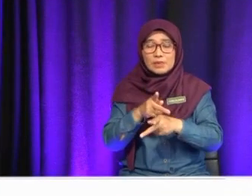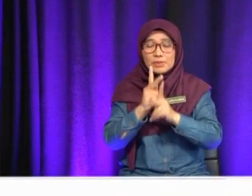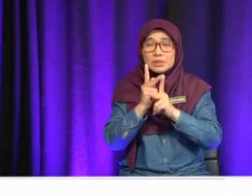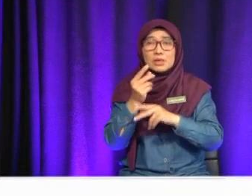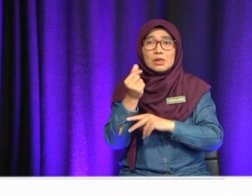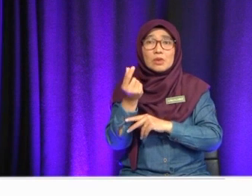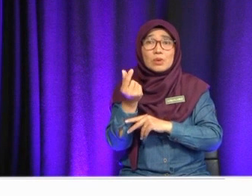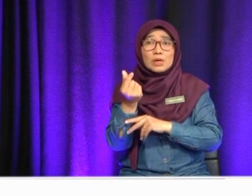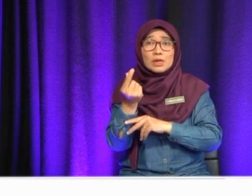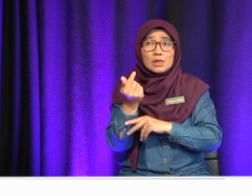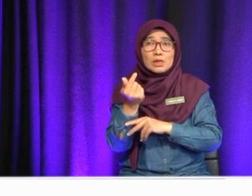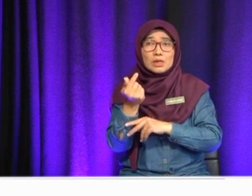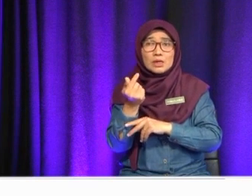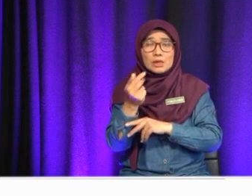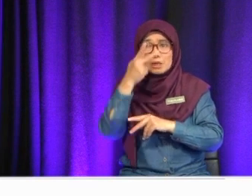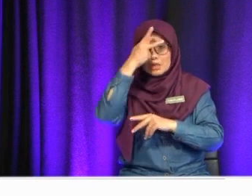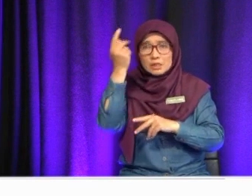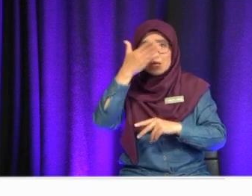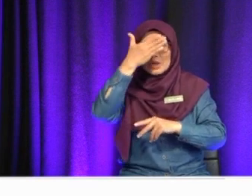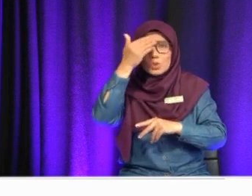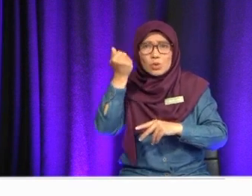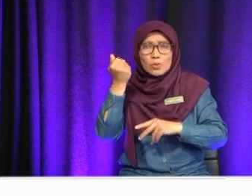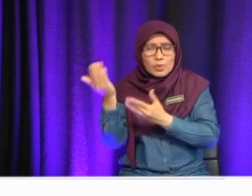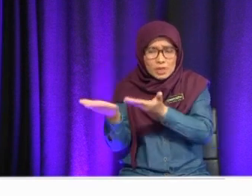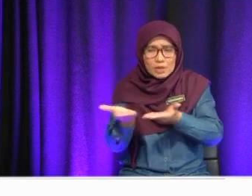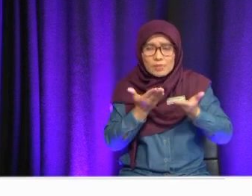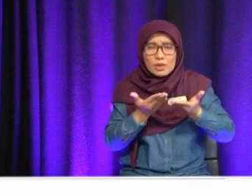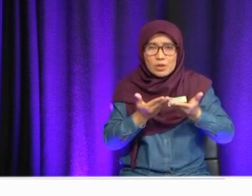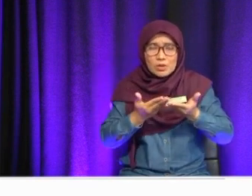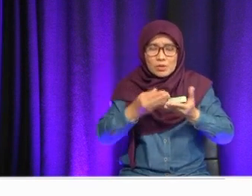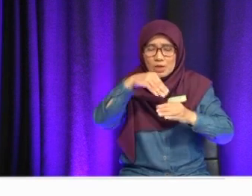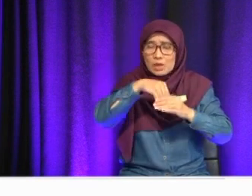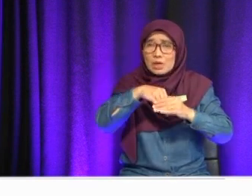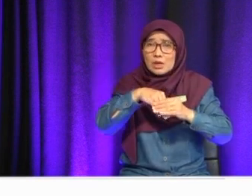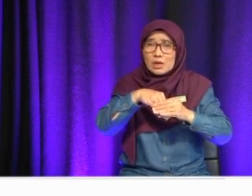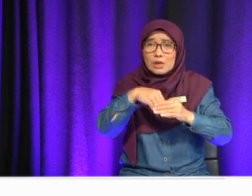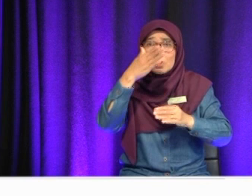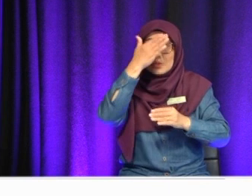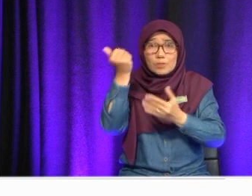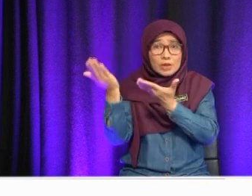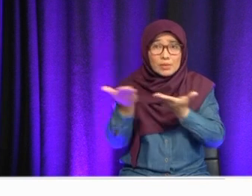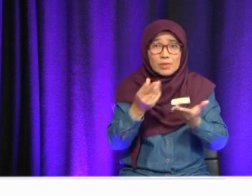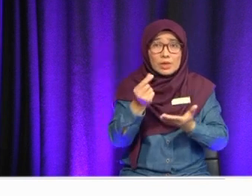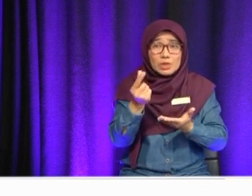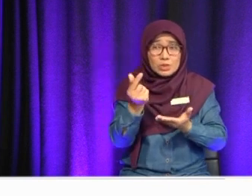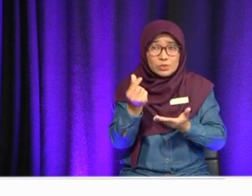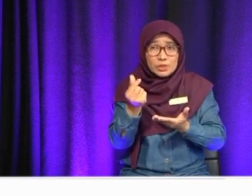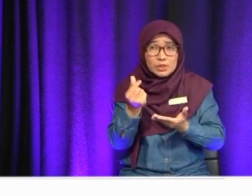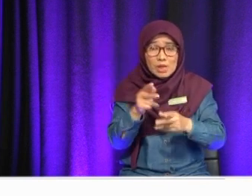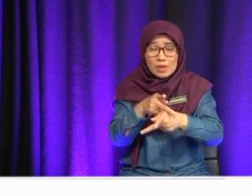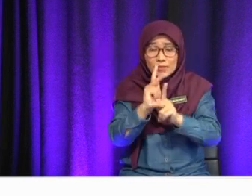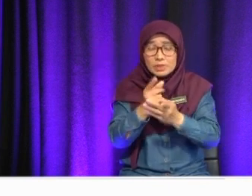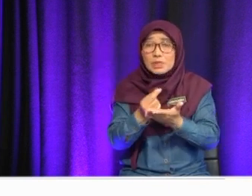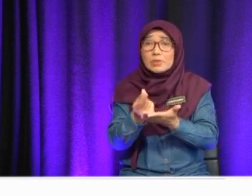dia terlupa membawa dompetnya. Daripada contoh yang Ustazah beri, apakah akad